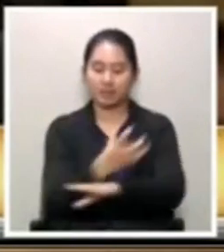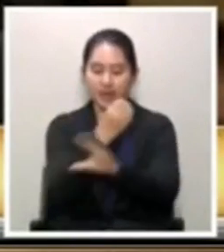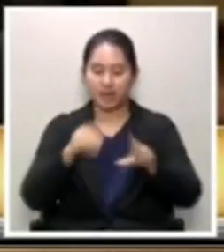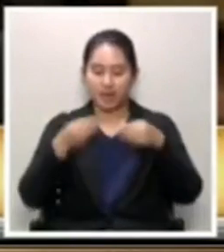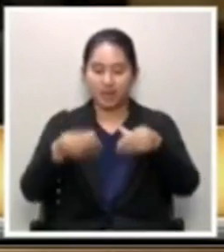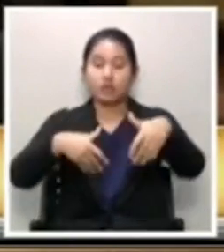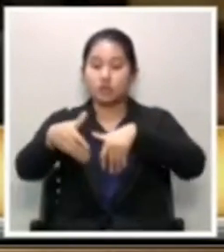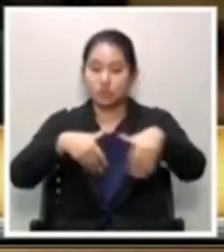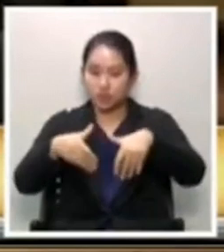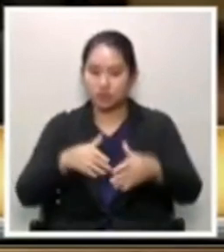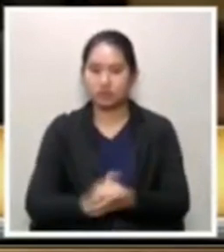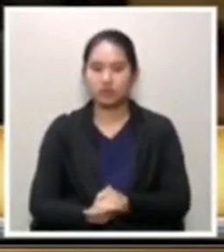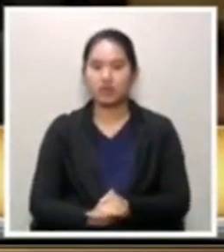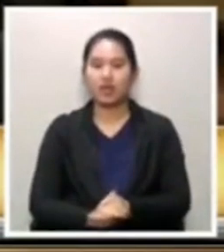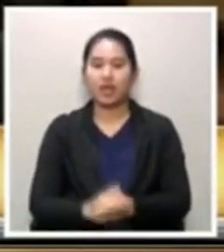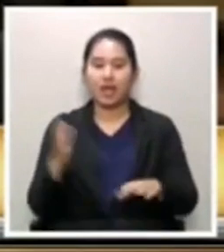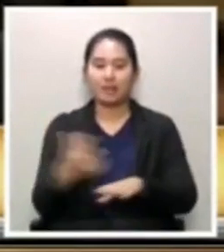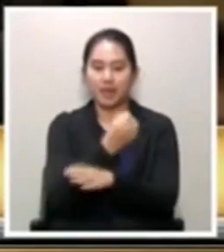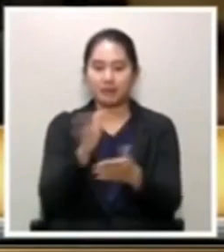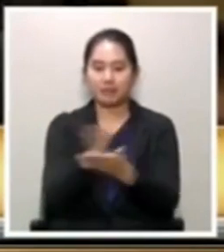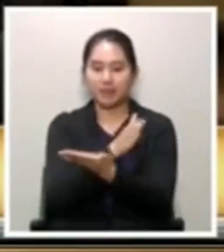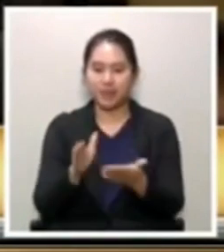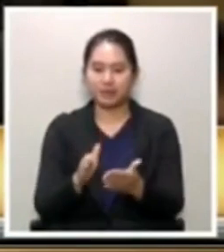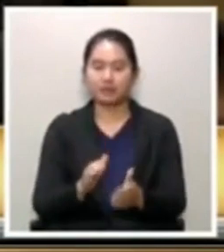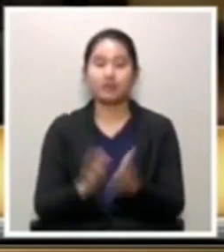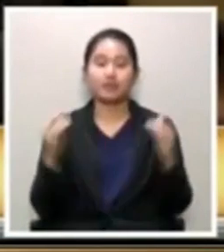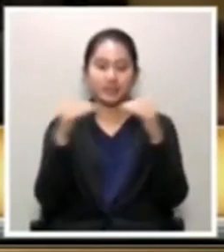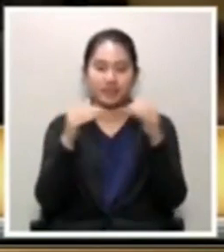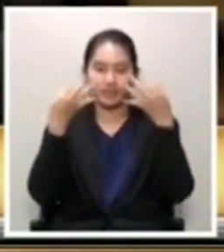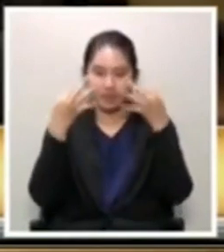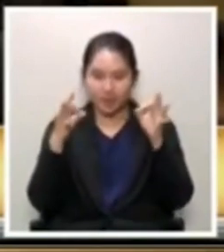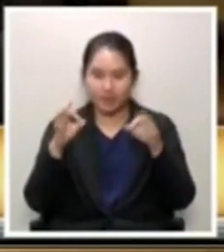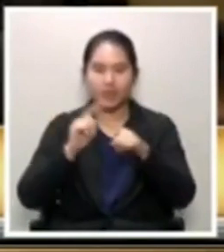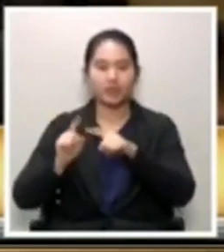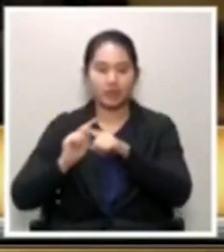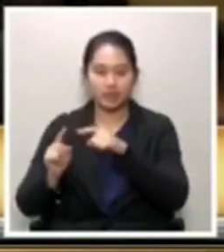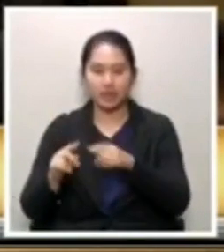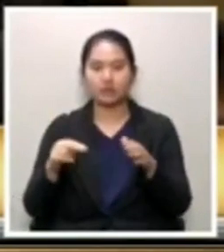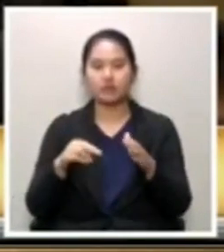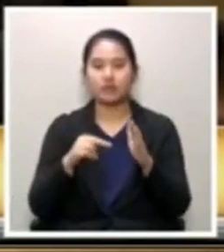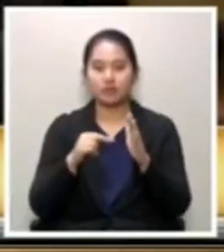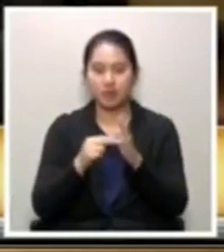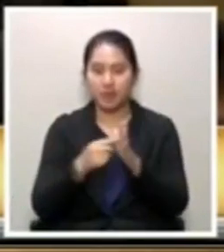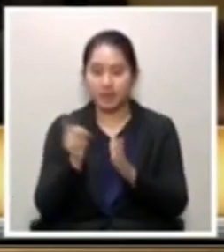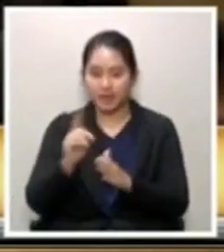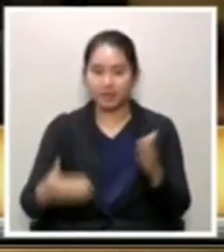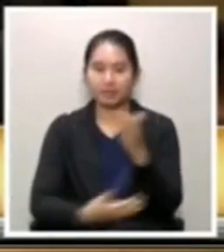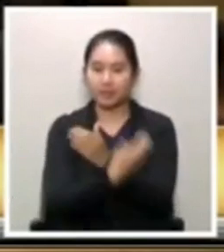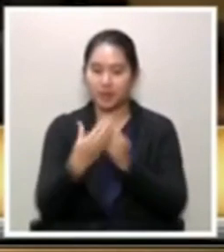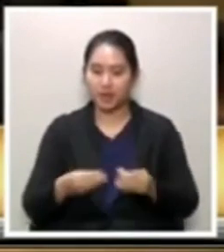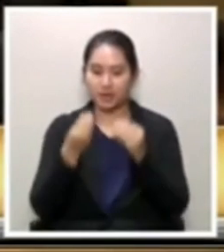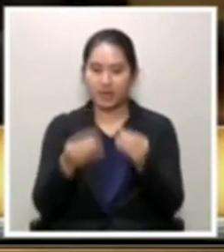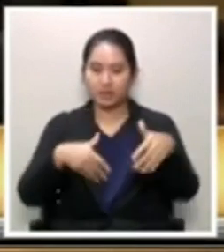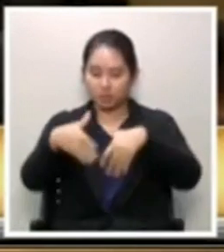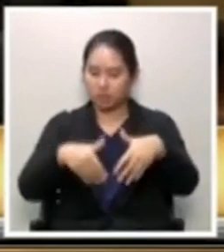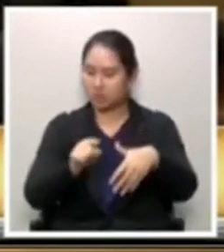ฐธรรมนูญที่แบ่งแยกอํานาจอย่างดุลยภาพประกันสิทธิเสรีภาพความเสมอภาคศักดิ์ศรีความเป็นมนุษย์เปิดโอกาสให้ประชาชนผู้ทรงอํานา